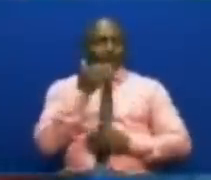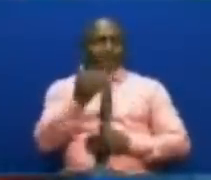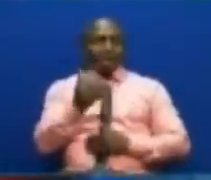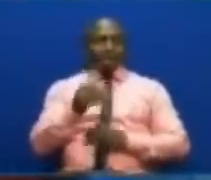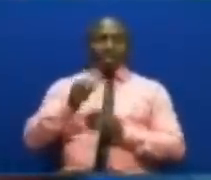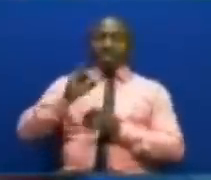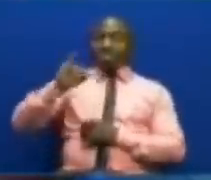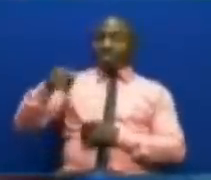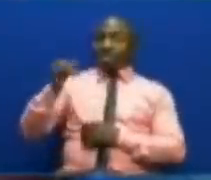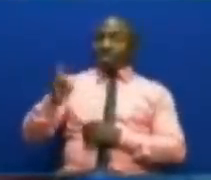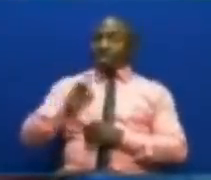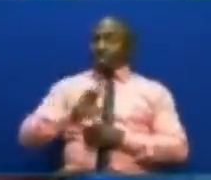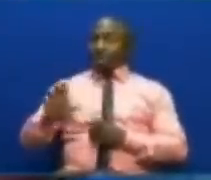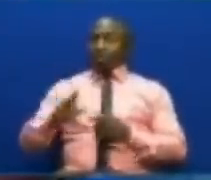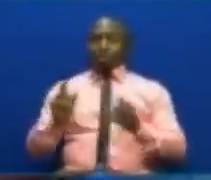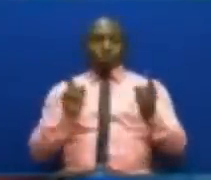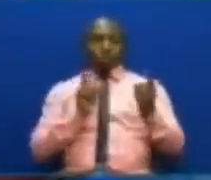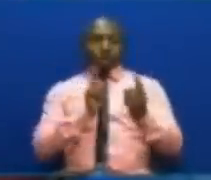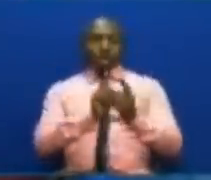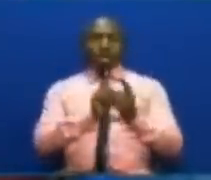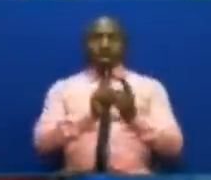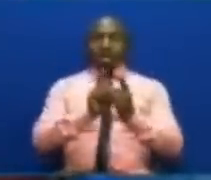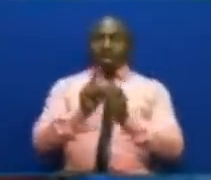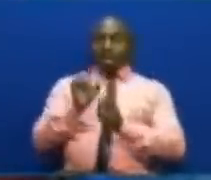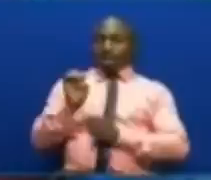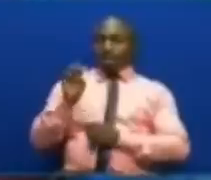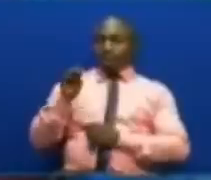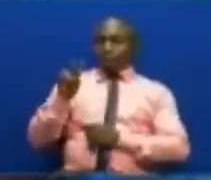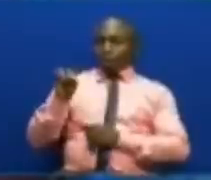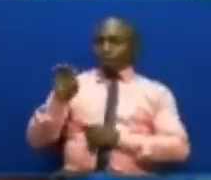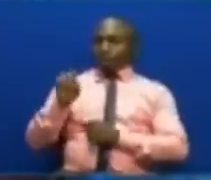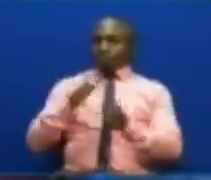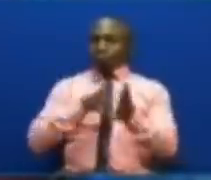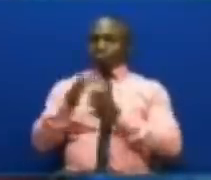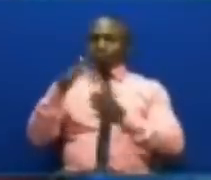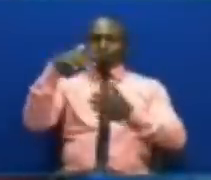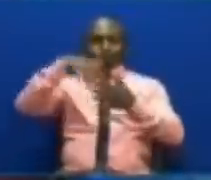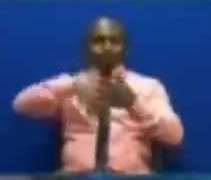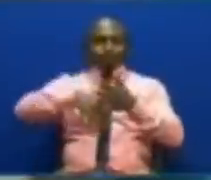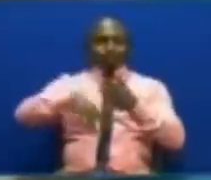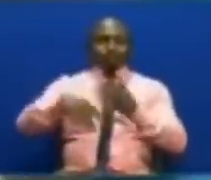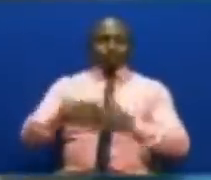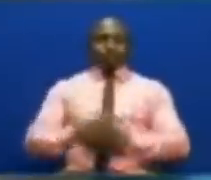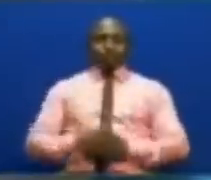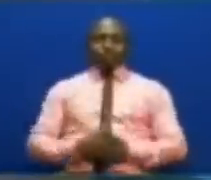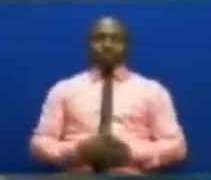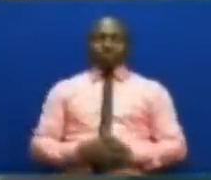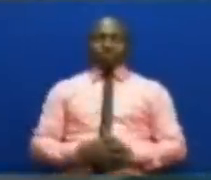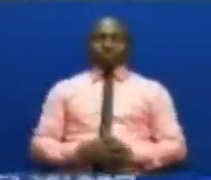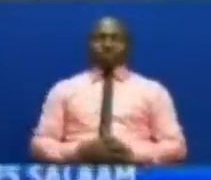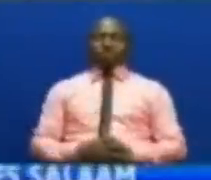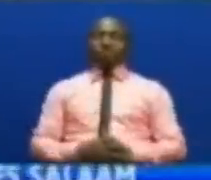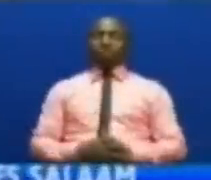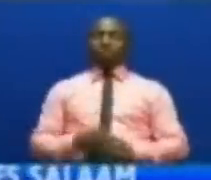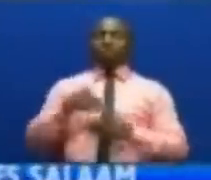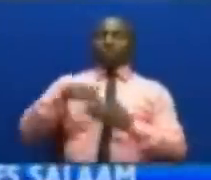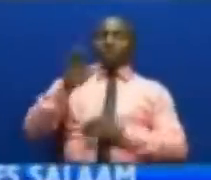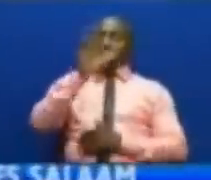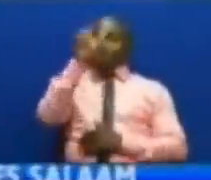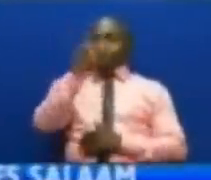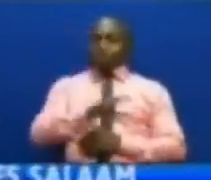es Salaam. Tuungane na Emmanuel Samuel mwenye taarifa kamili. Zaidi wa watu 83,000